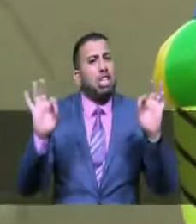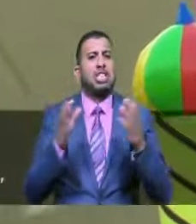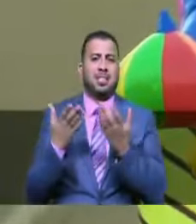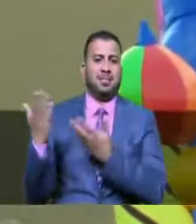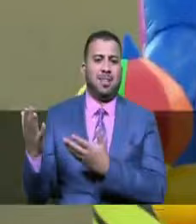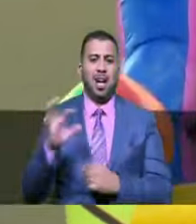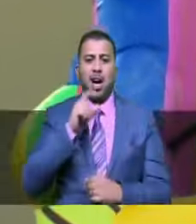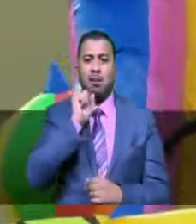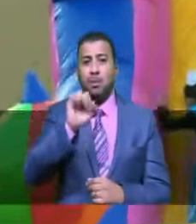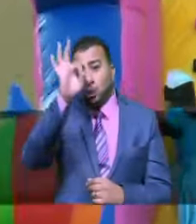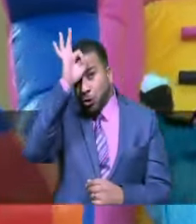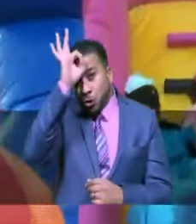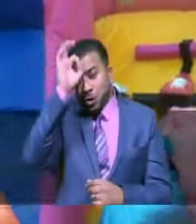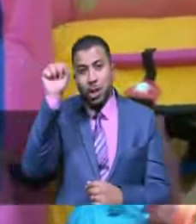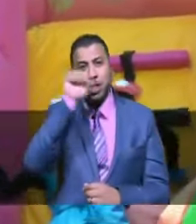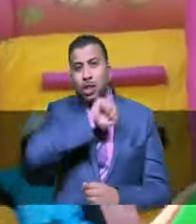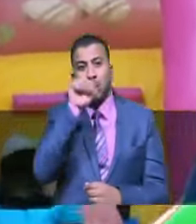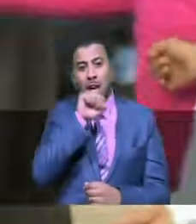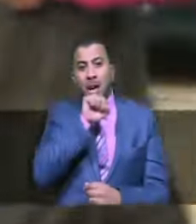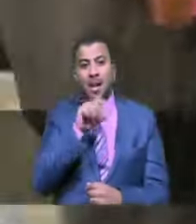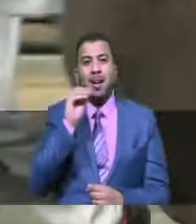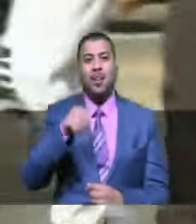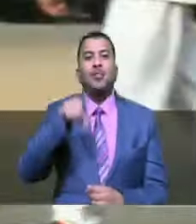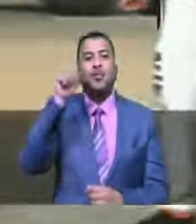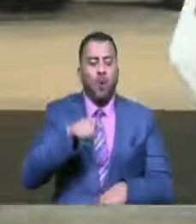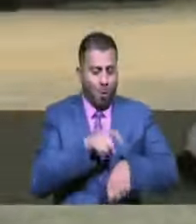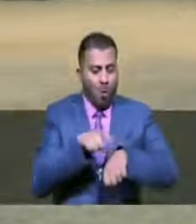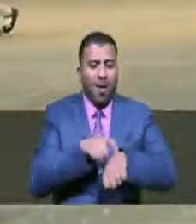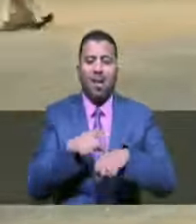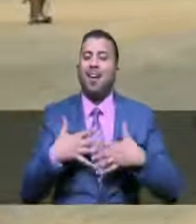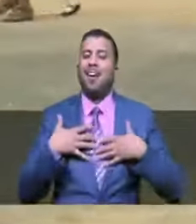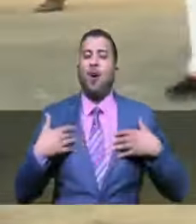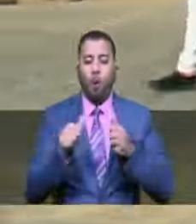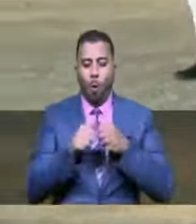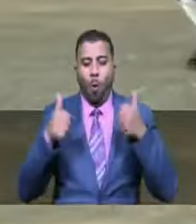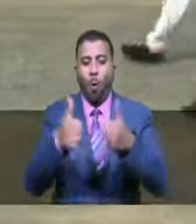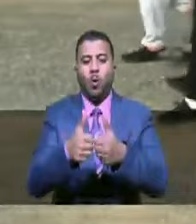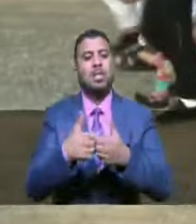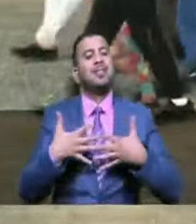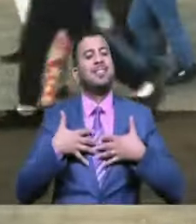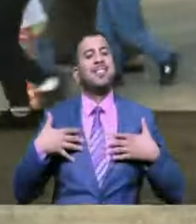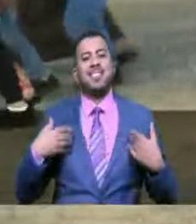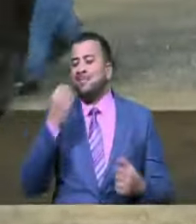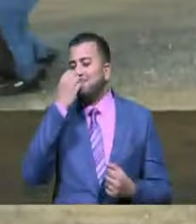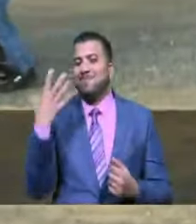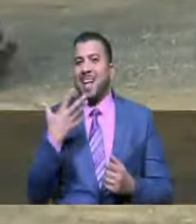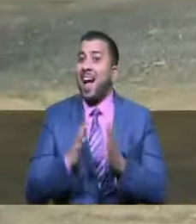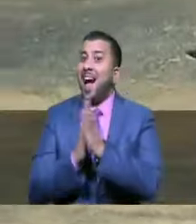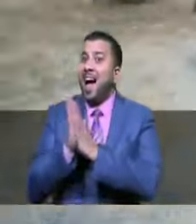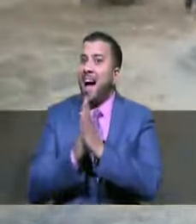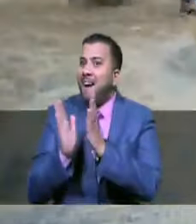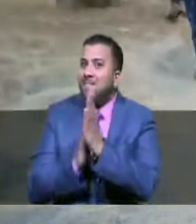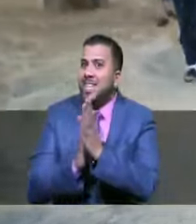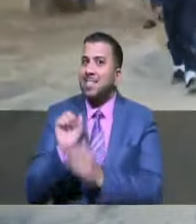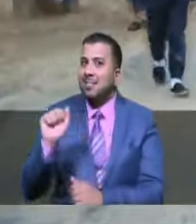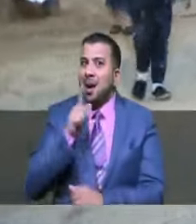لمنتسبي شرطه الشارقه فرصه قضاء افضل الاوقات بصحبه عائ ذاتهم وخلق بيئه محفزه من اجل